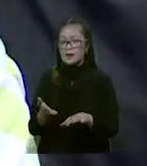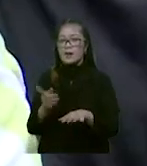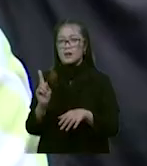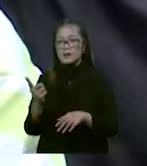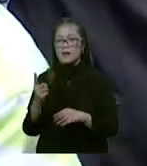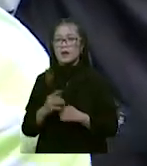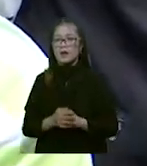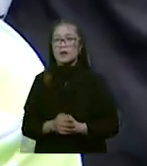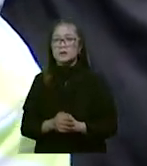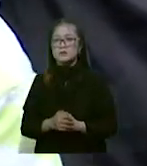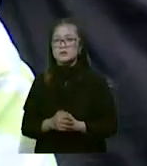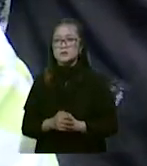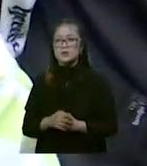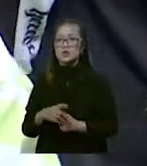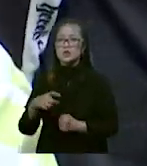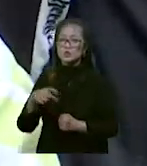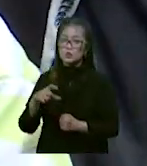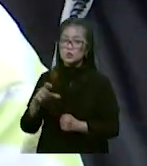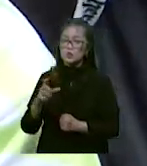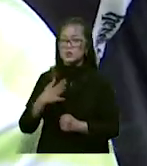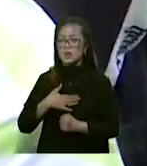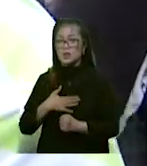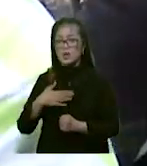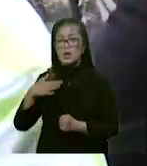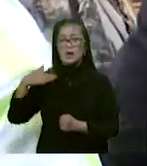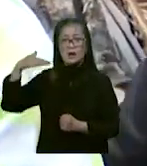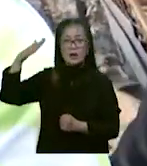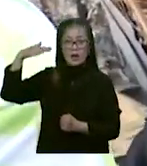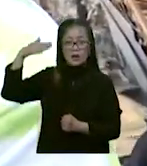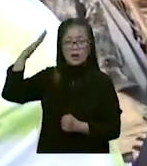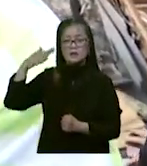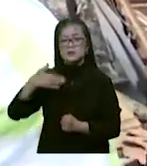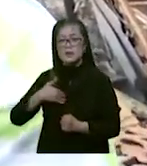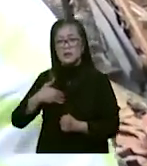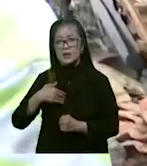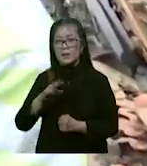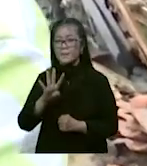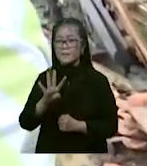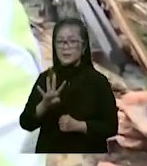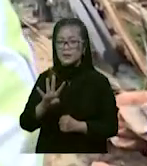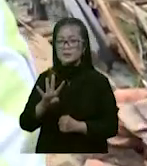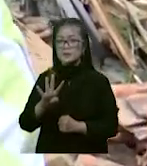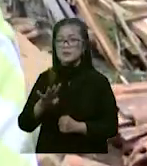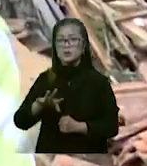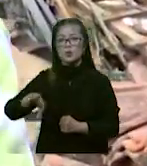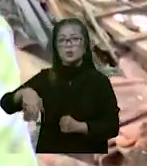Besan sama cucu, sama kakaknya satu, empat. Apa gimana